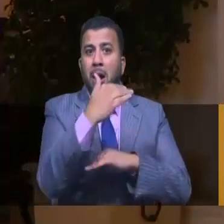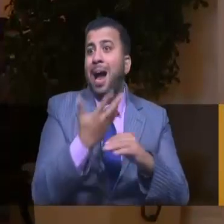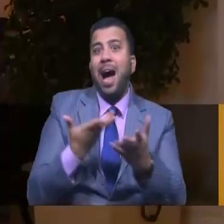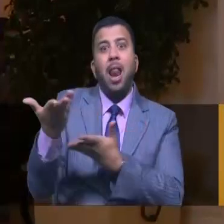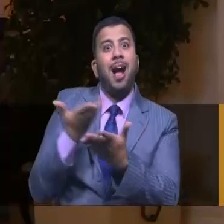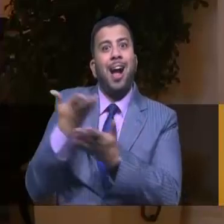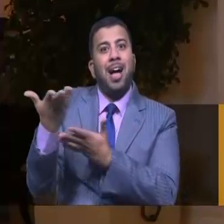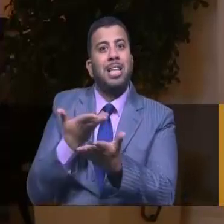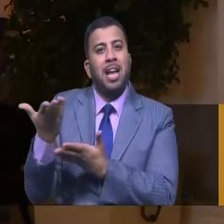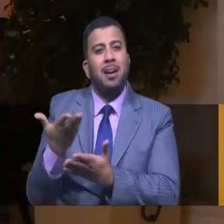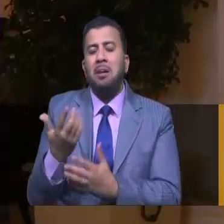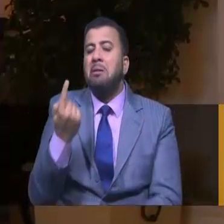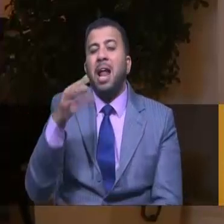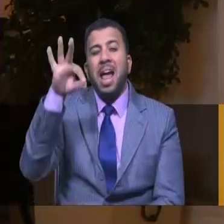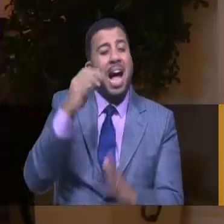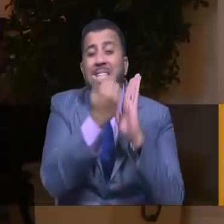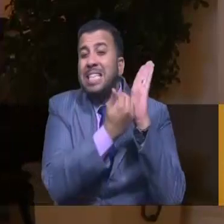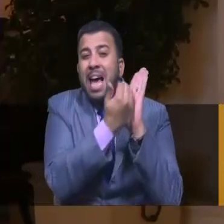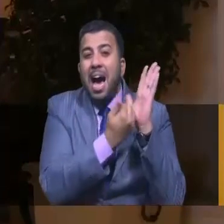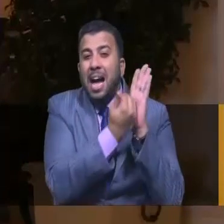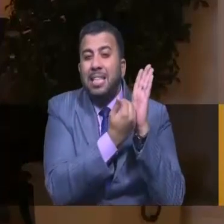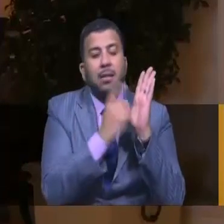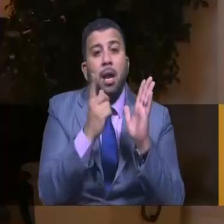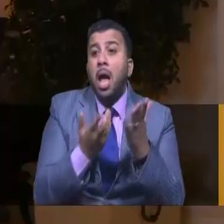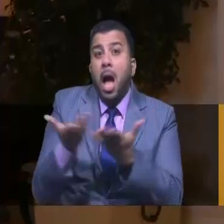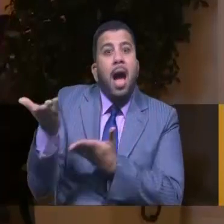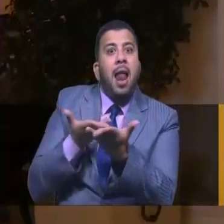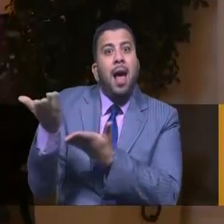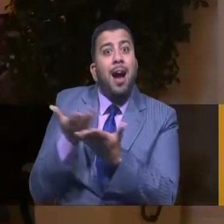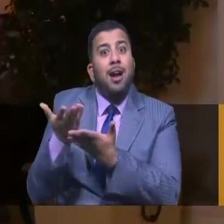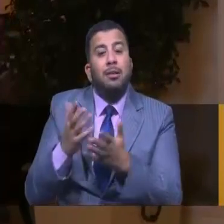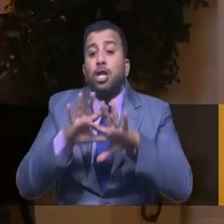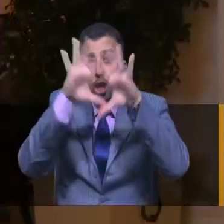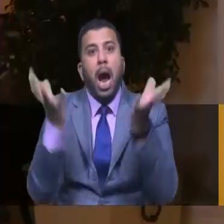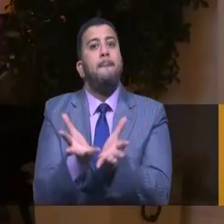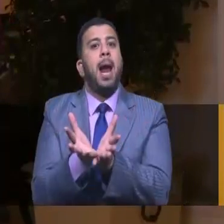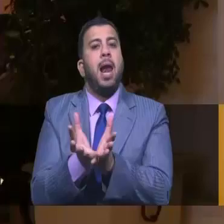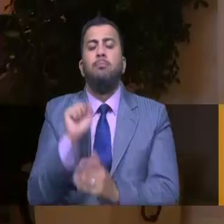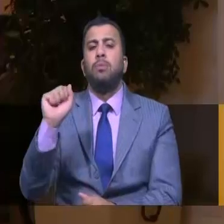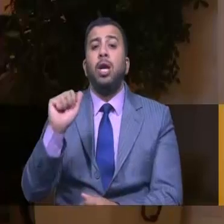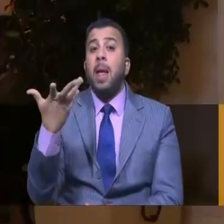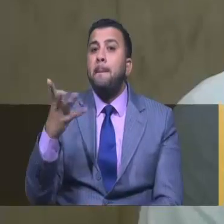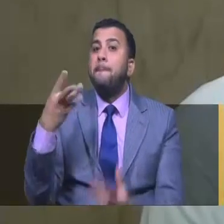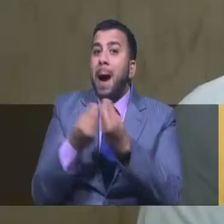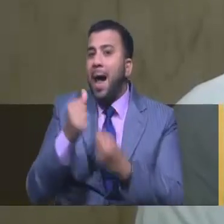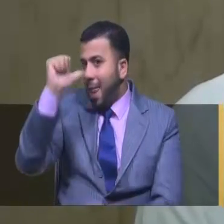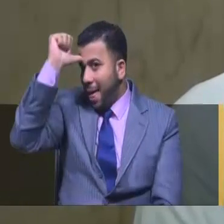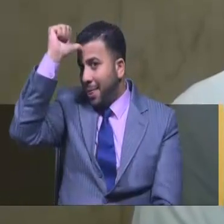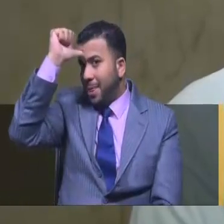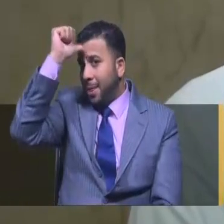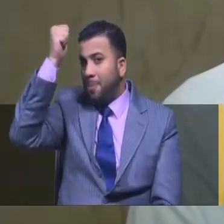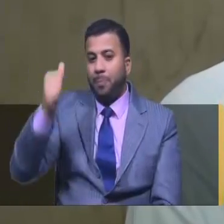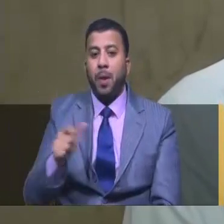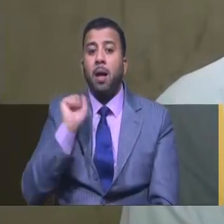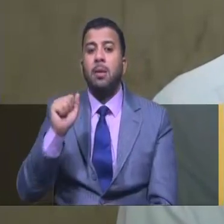علاقاتنا، ليست فقط الاقتصادية ولكن في علاقاتنا بشكل شامل مع جمهورية الهند. هذا اللقاء